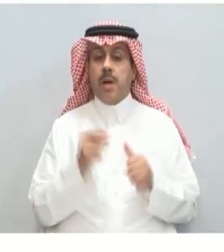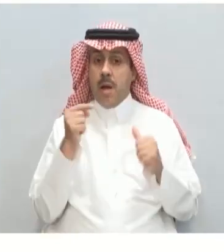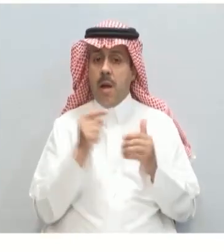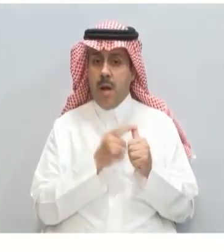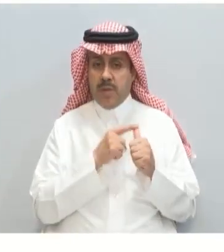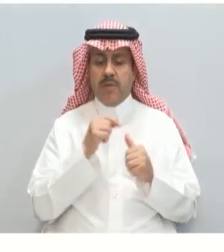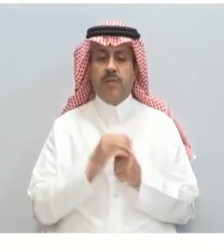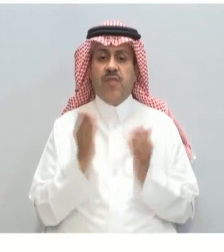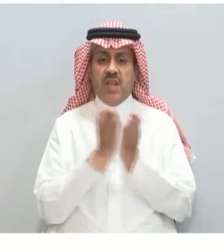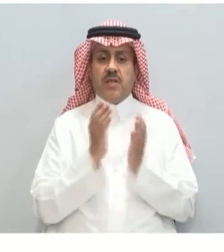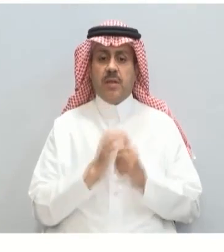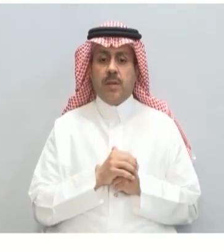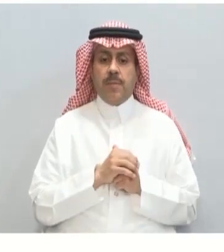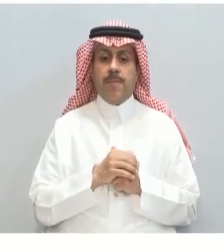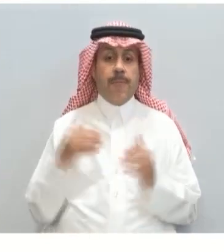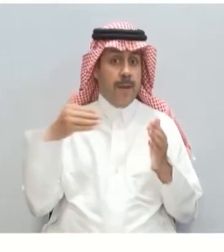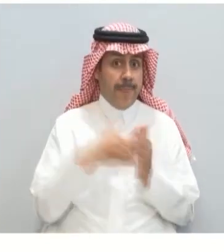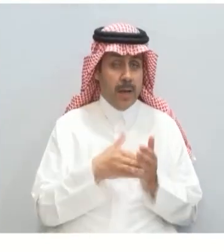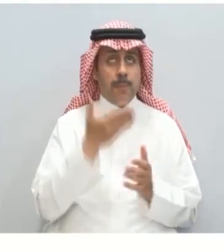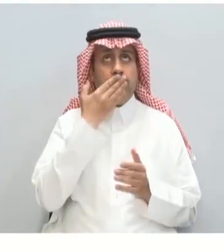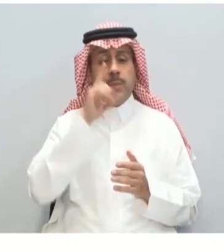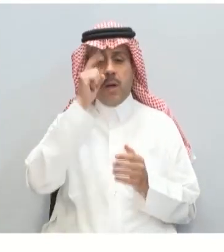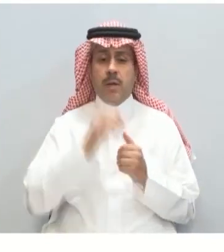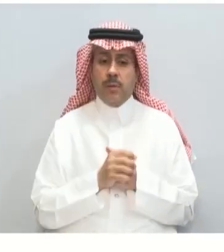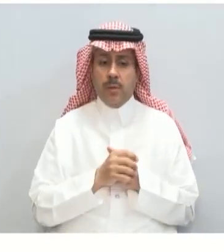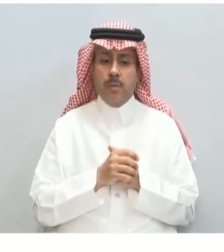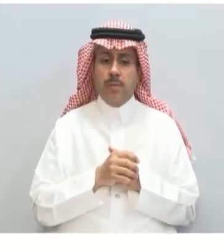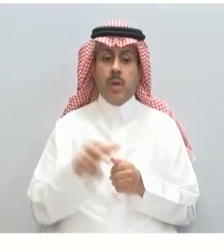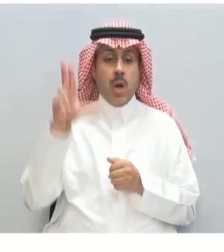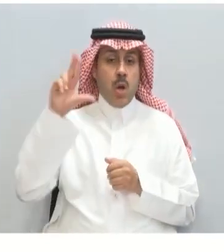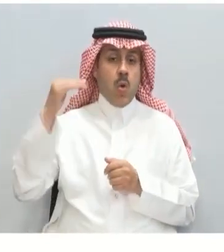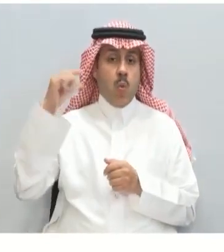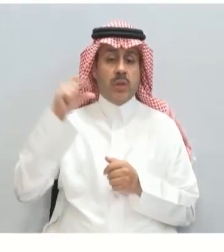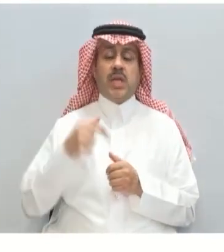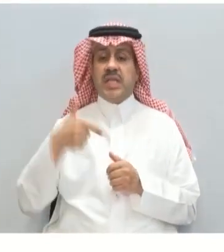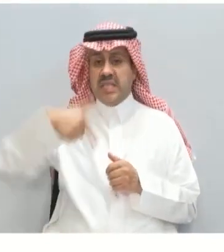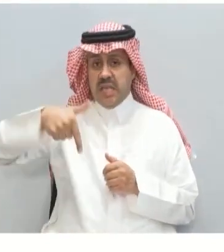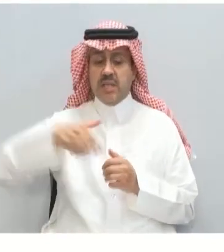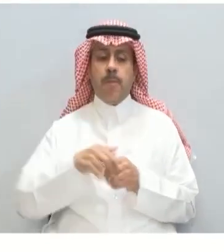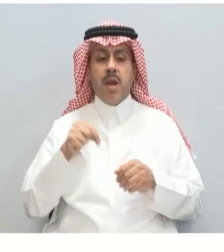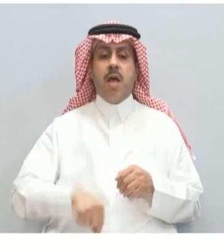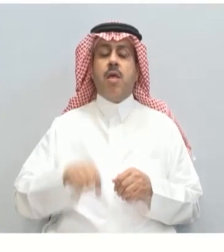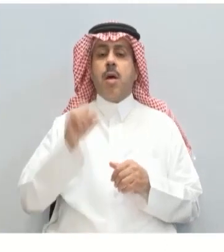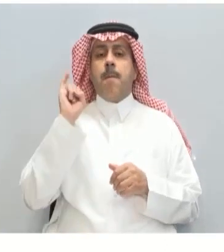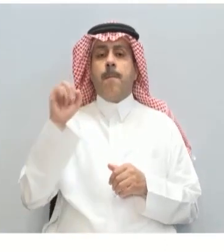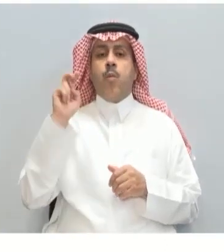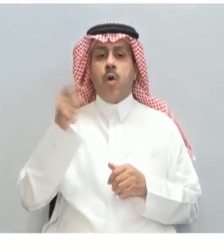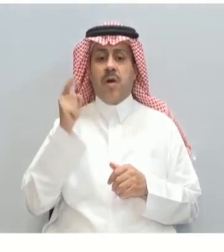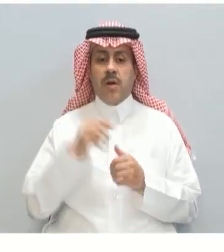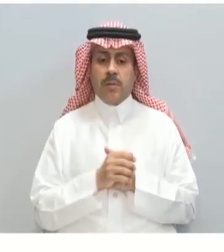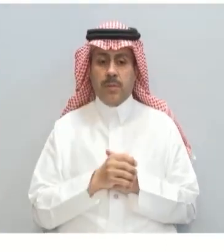درسنا هنا ايها الطلاب انتهينا بحمد الله تعالى من الوحده الساد من هذا المقرر والتي كانت